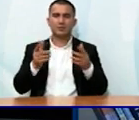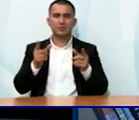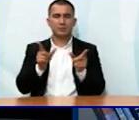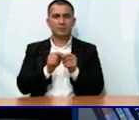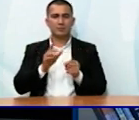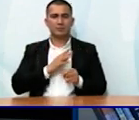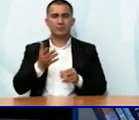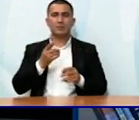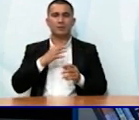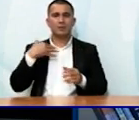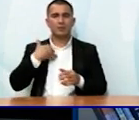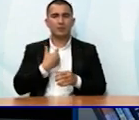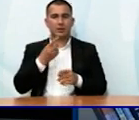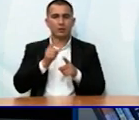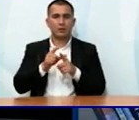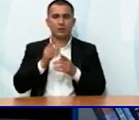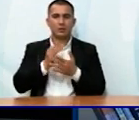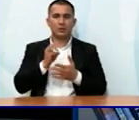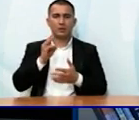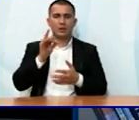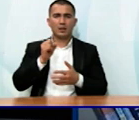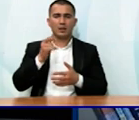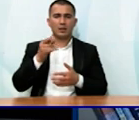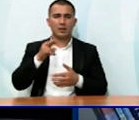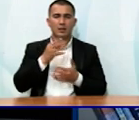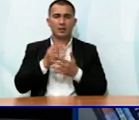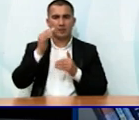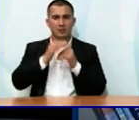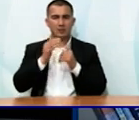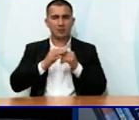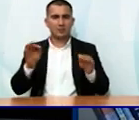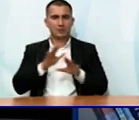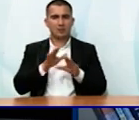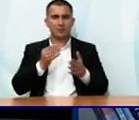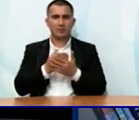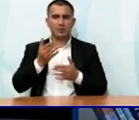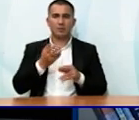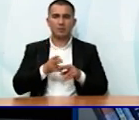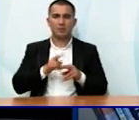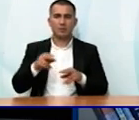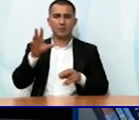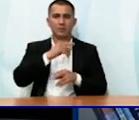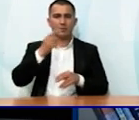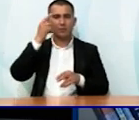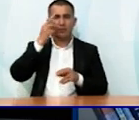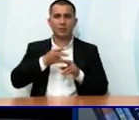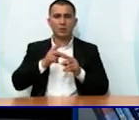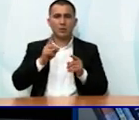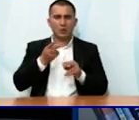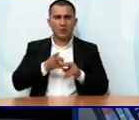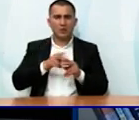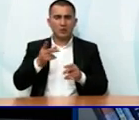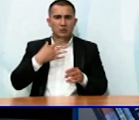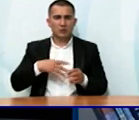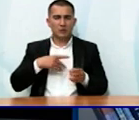qolarli joy shundaki, tragediya so'zining ma'nosi echki qo'shig'i degani. Va ko'pincha o'quvchilar echkiga buning qanday aloqasi bor deb